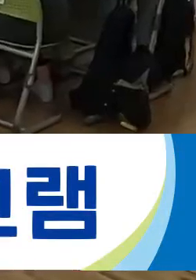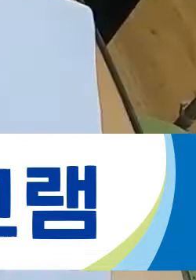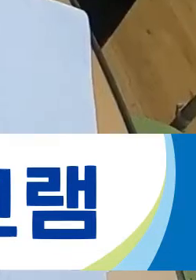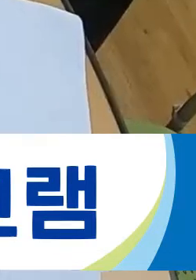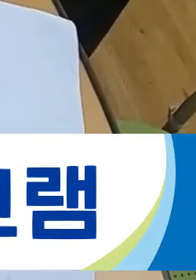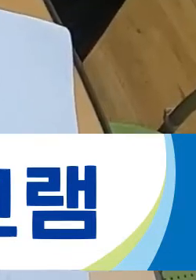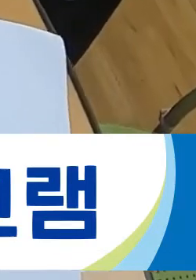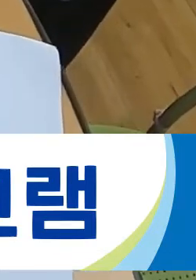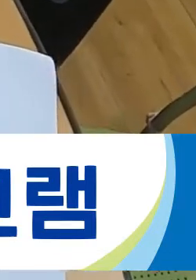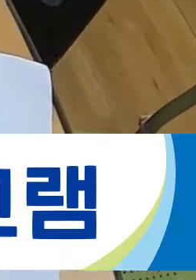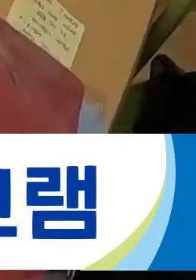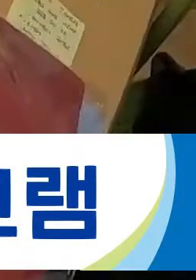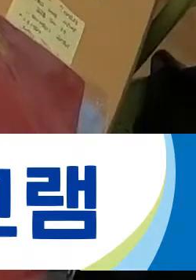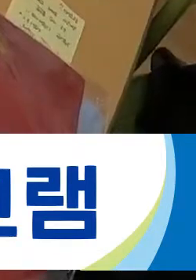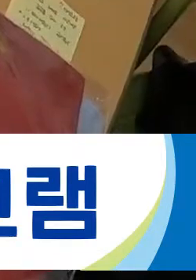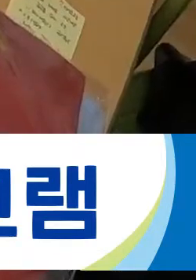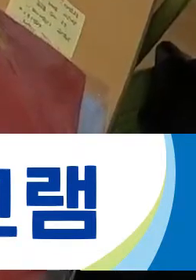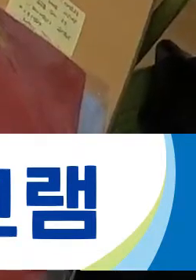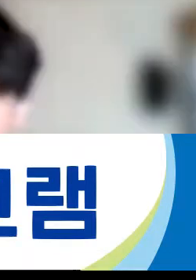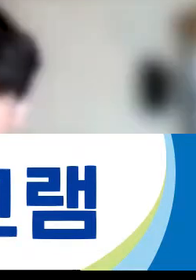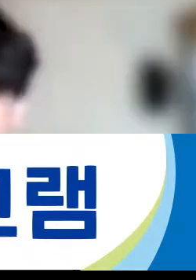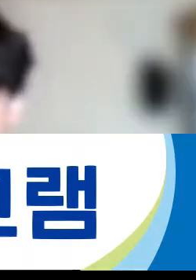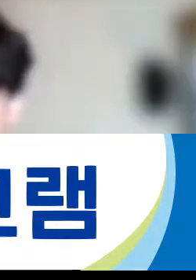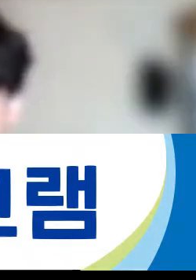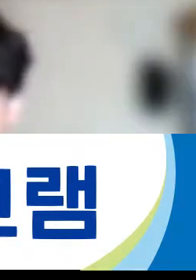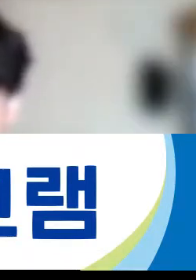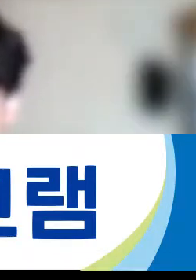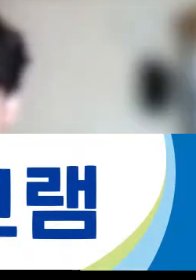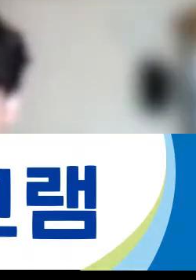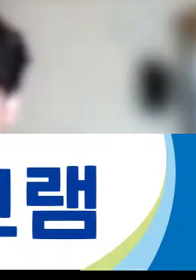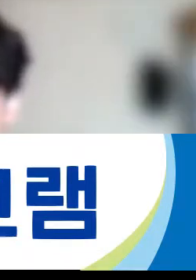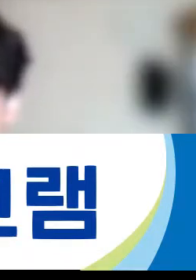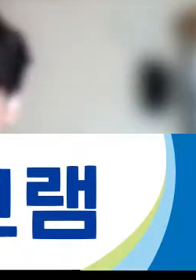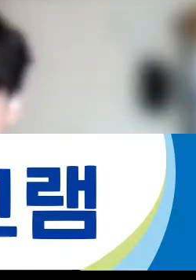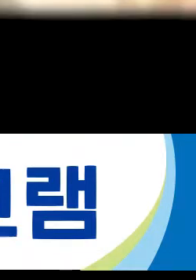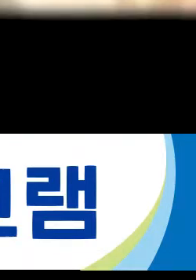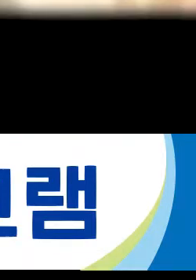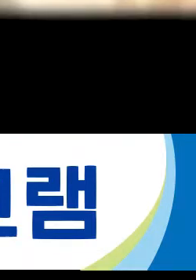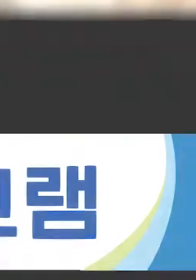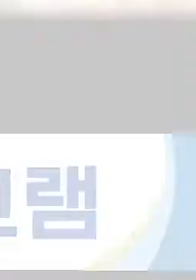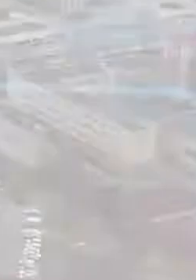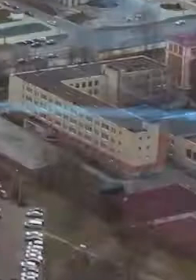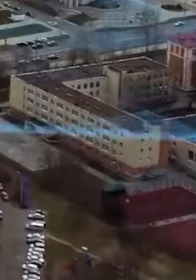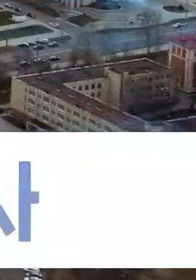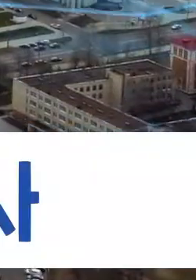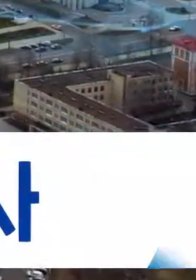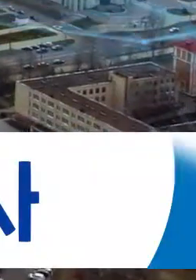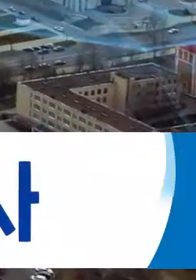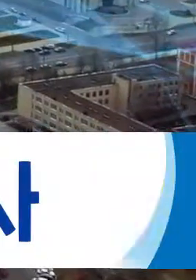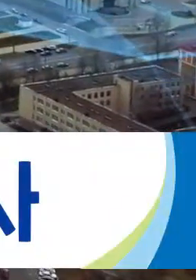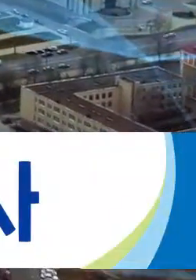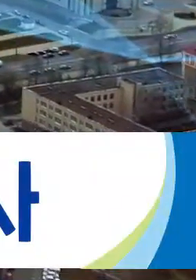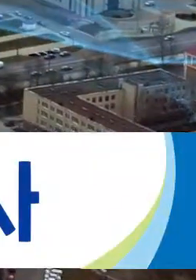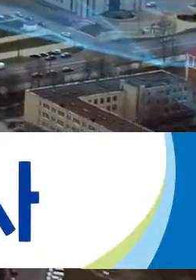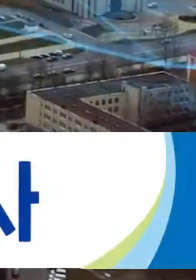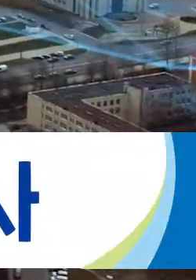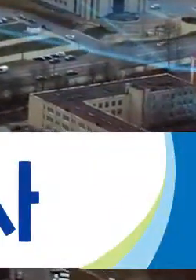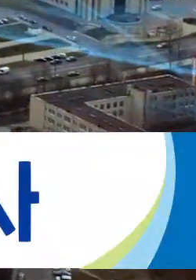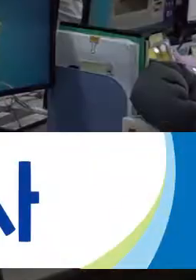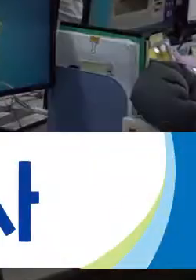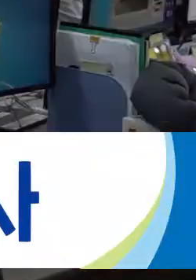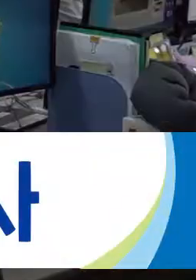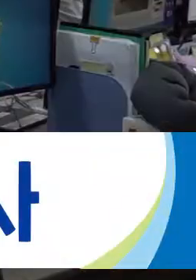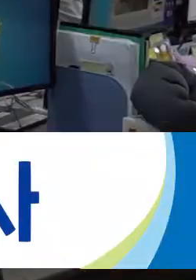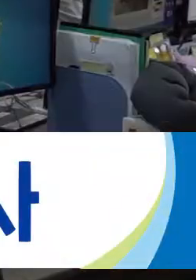봉사 악수 프로그램 사이버 폭력 멈춰 를 진행하고 성과 공유 회를 가졌습니다 정보화 와 스마트 도시 조성